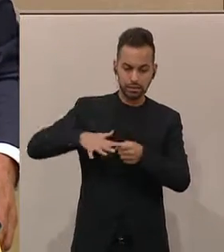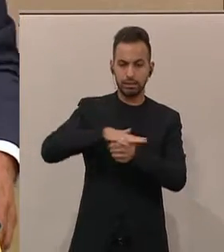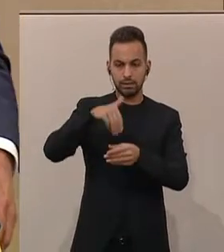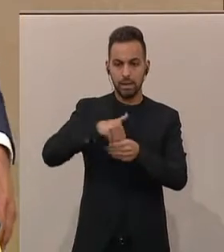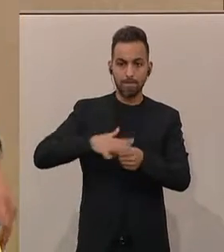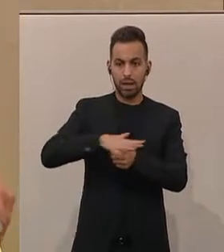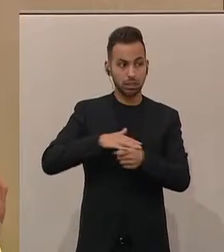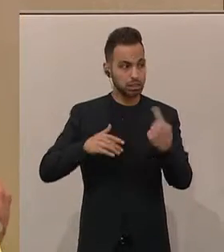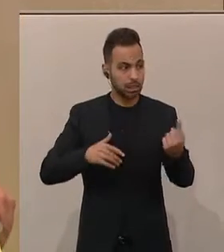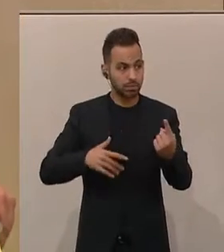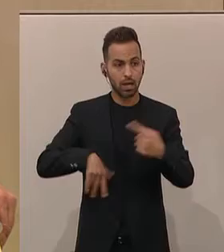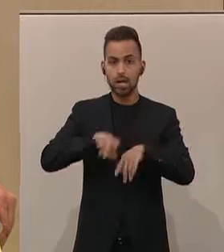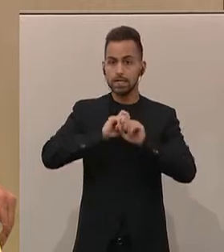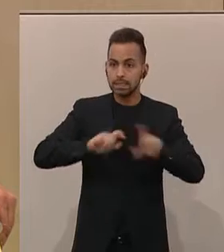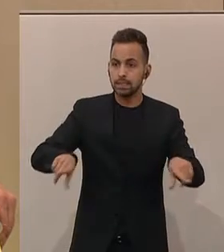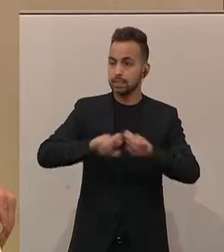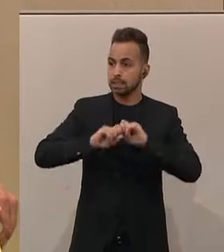Materie, hat